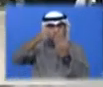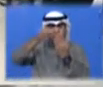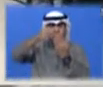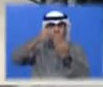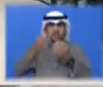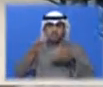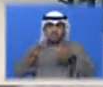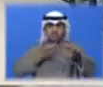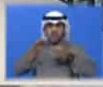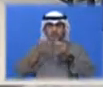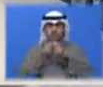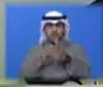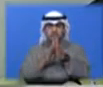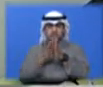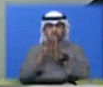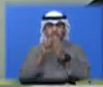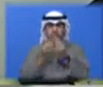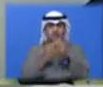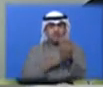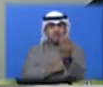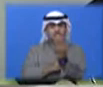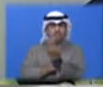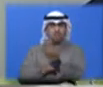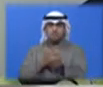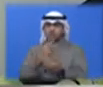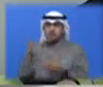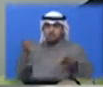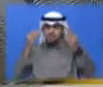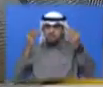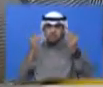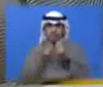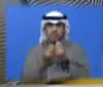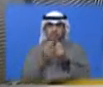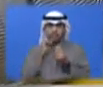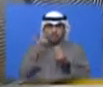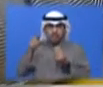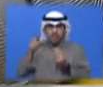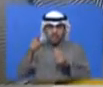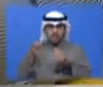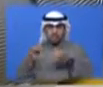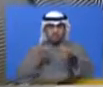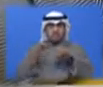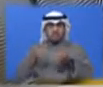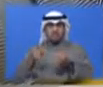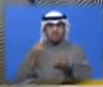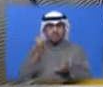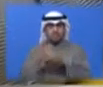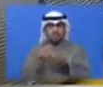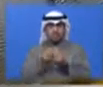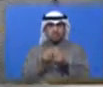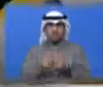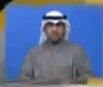تعليمها وتطوير مناهجها التي تعتبر محورا أساسيا في خطتها التنموية التي تسعى